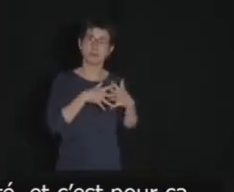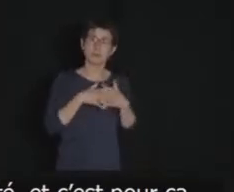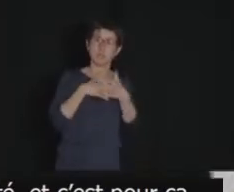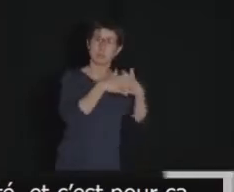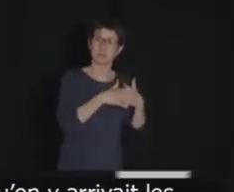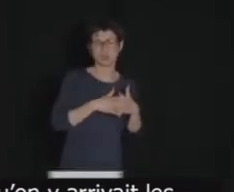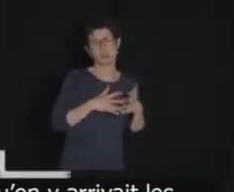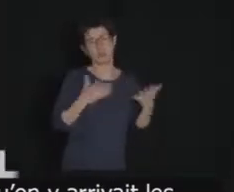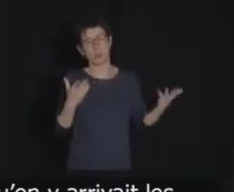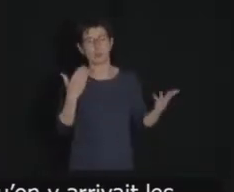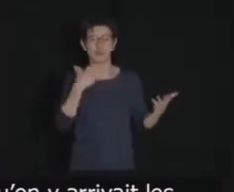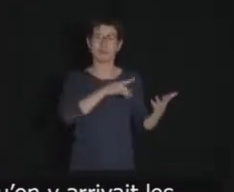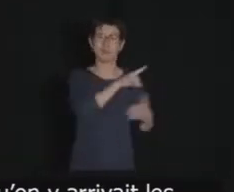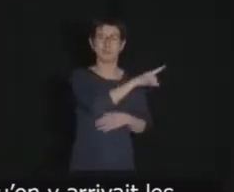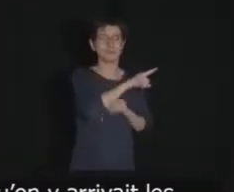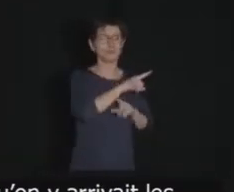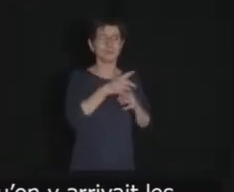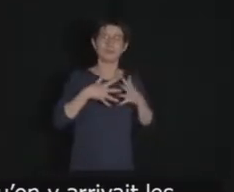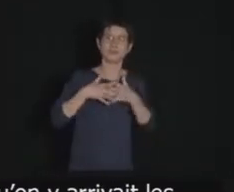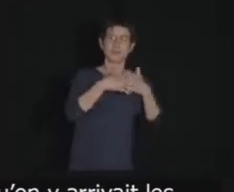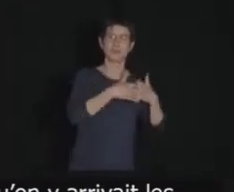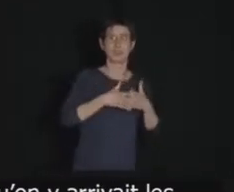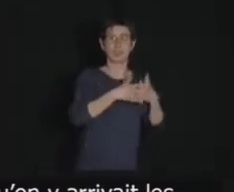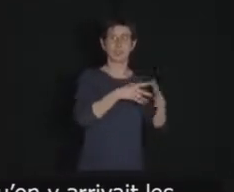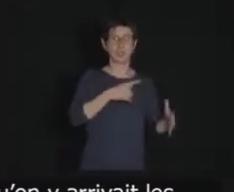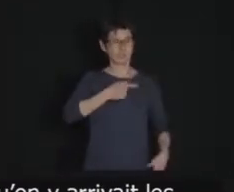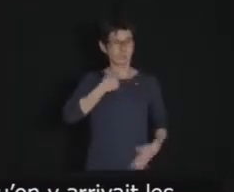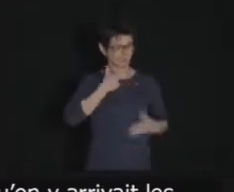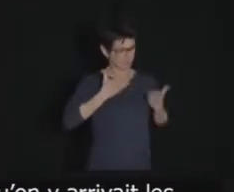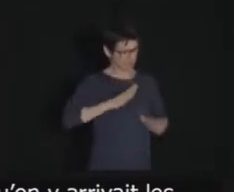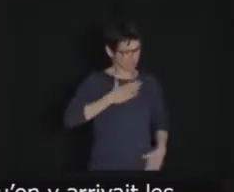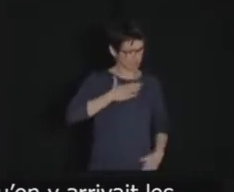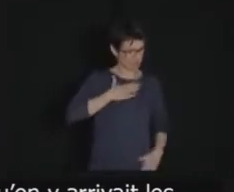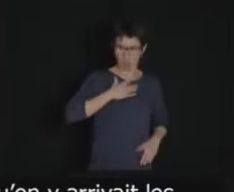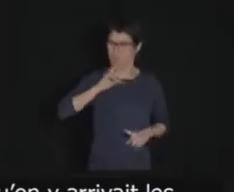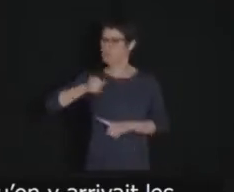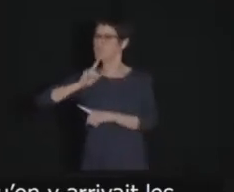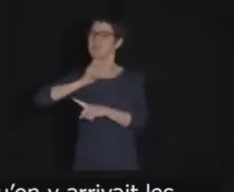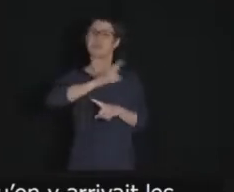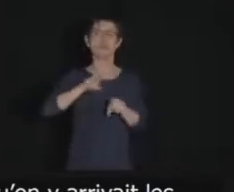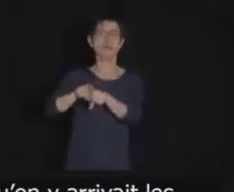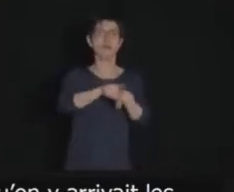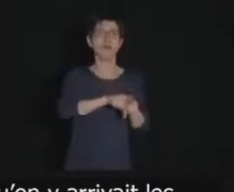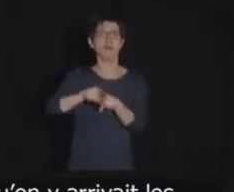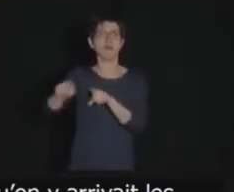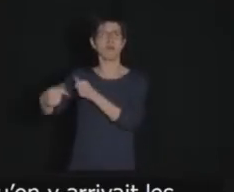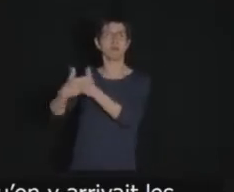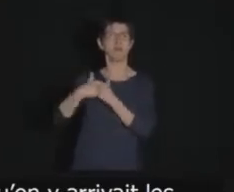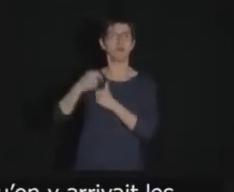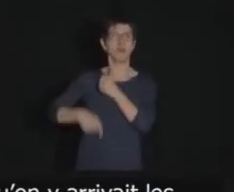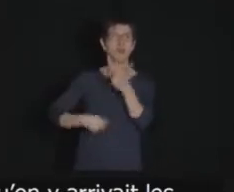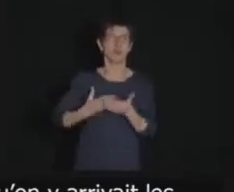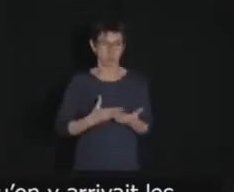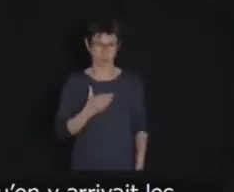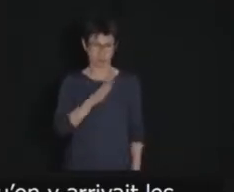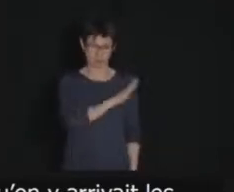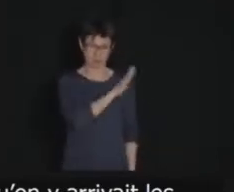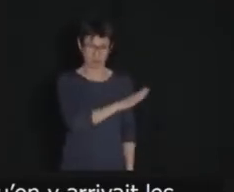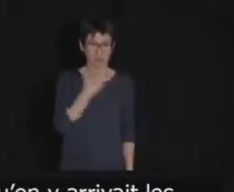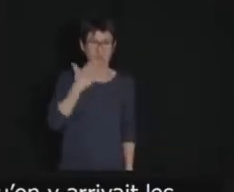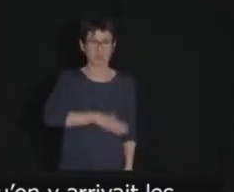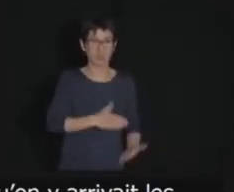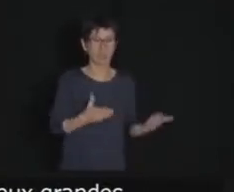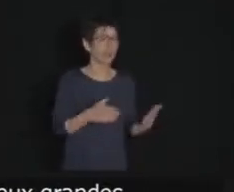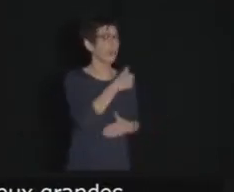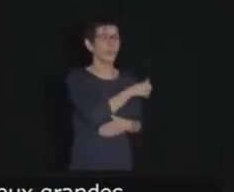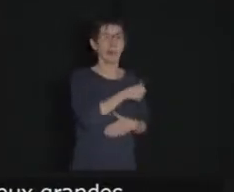États-Unis d'Amérique, qui ont décidé, vous savez comment ils font, quand ils décident pour eux-mêmes, tous les autres sont priés de se mettre au pas. Et de toute façon, que